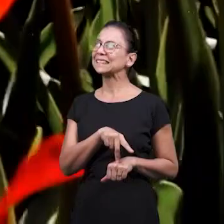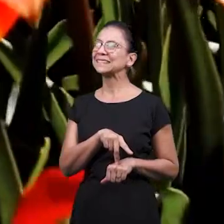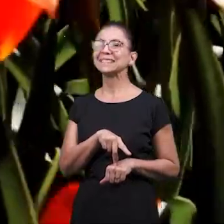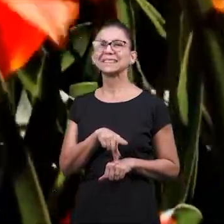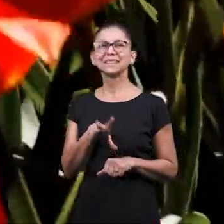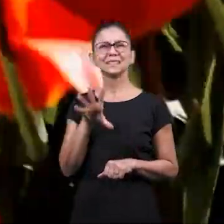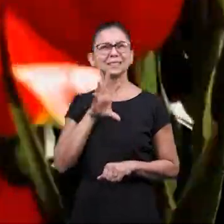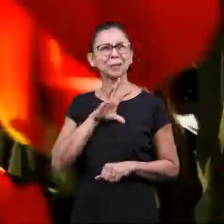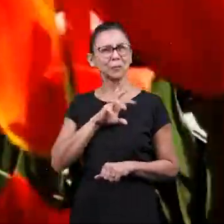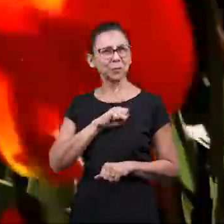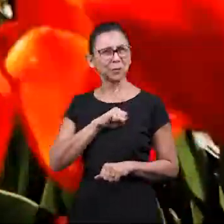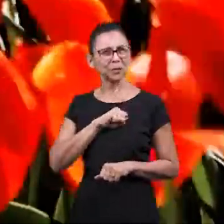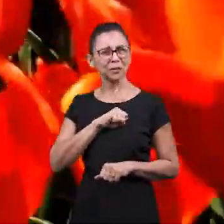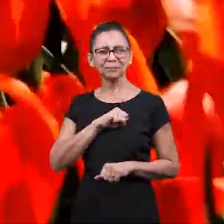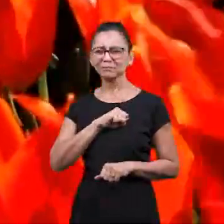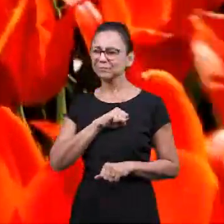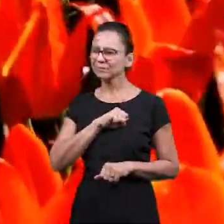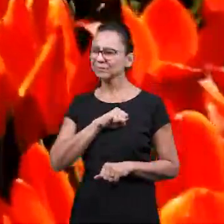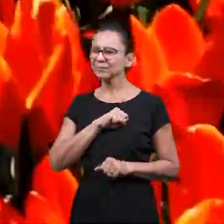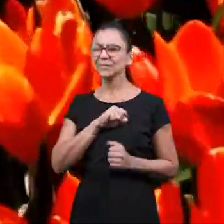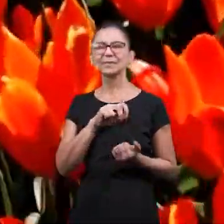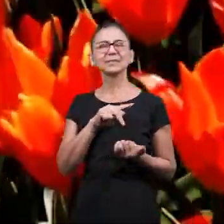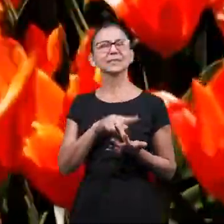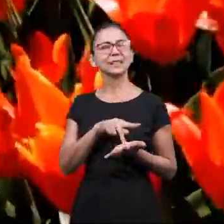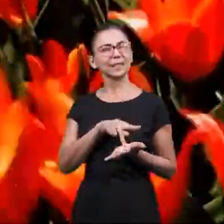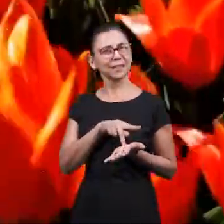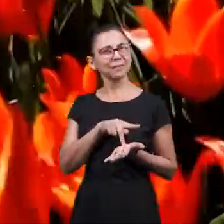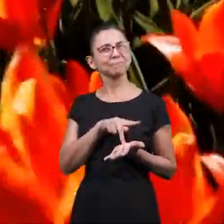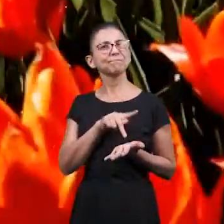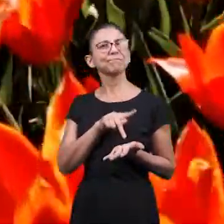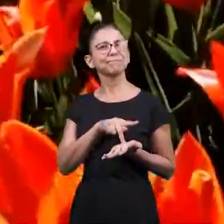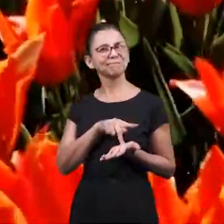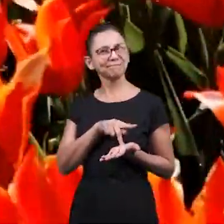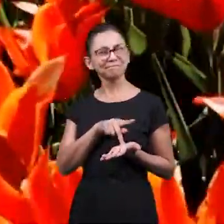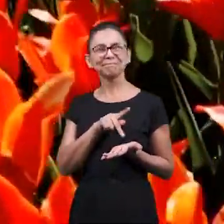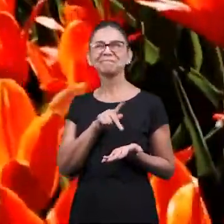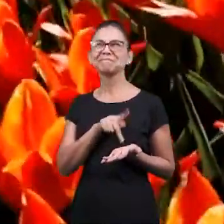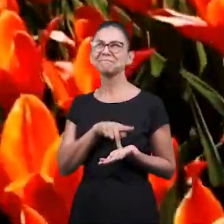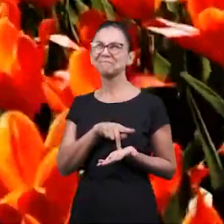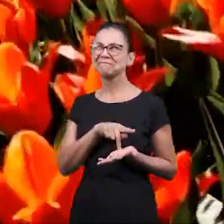Любовь такая искренняя.